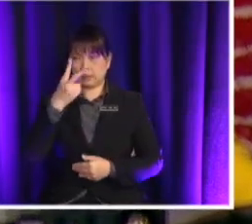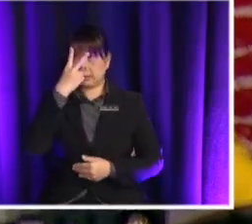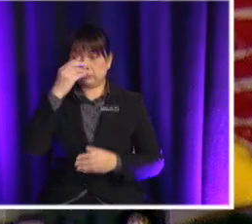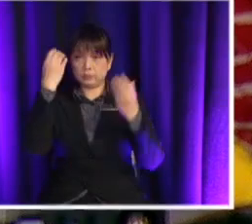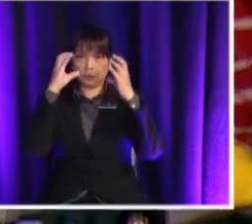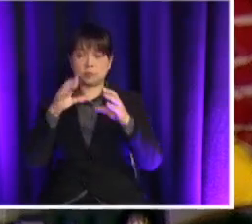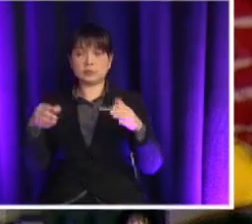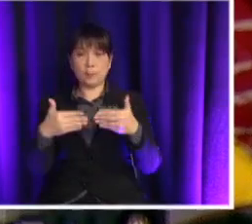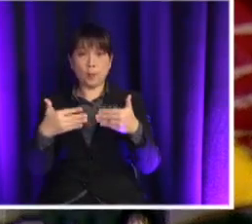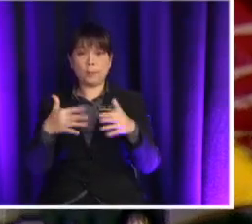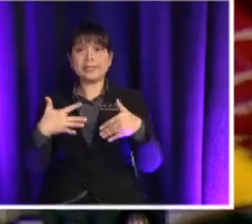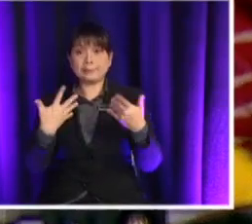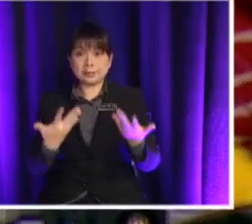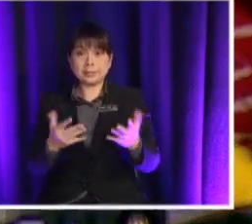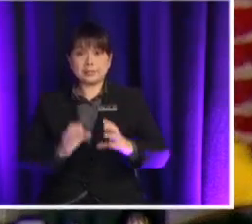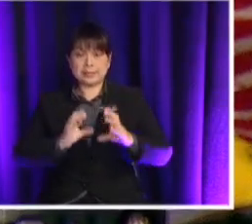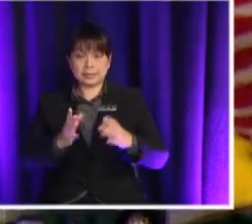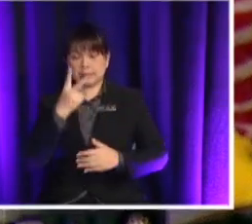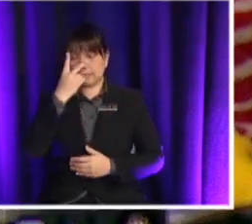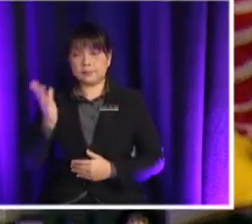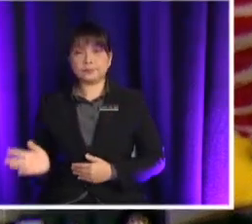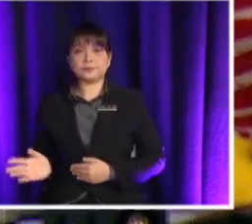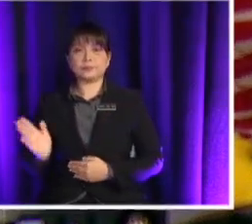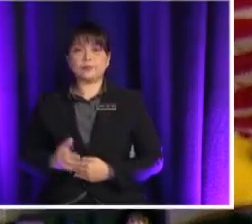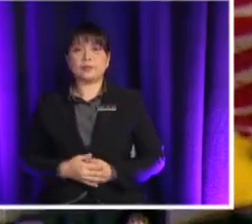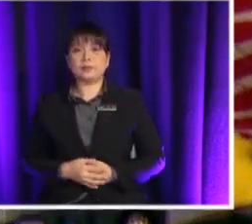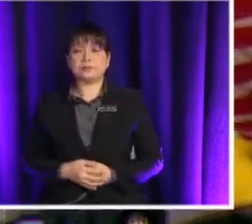R1. Okey, kaki kepada dia. R2. Kepada R2. So, kita